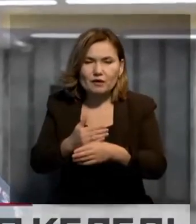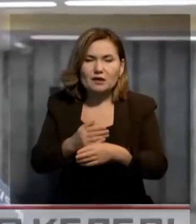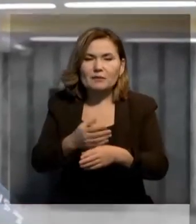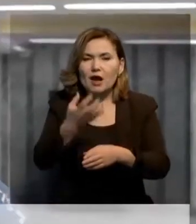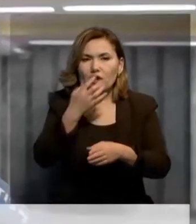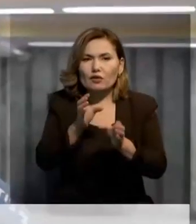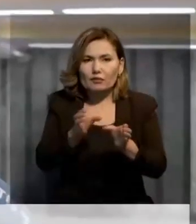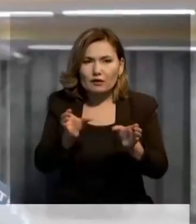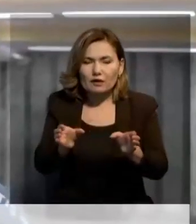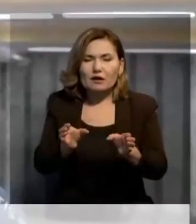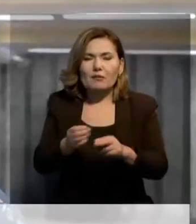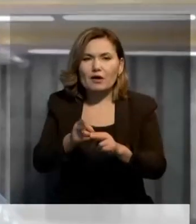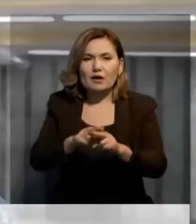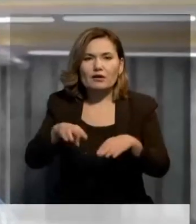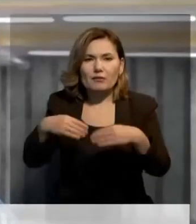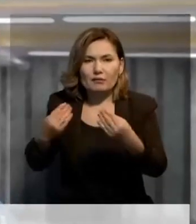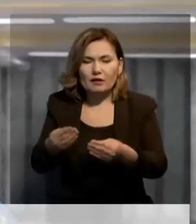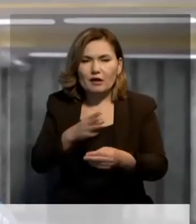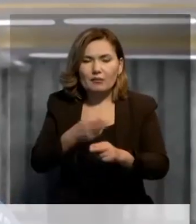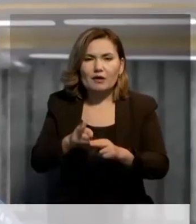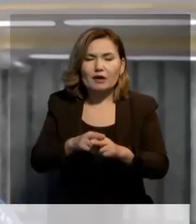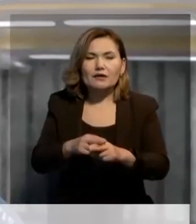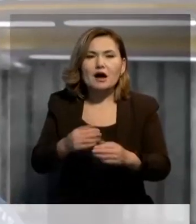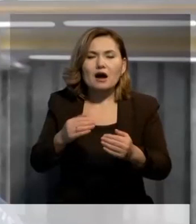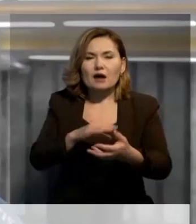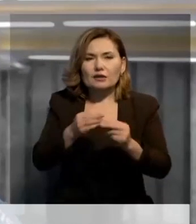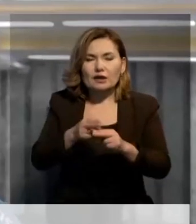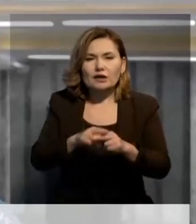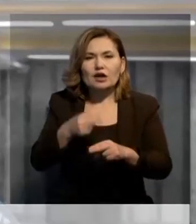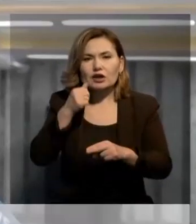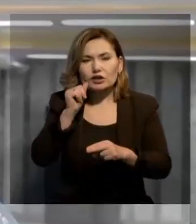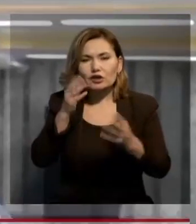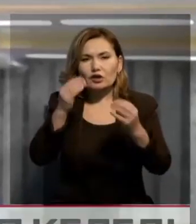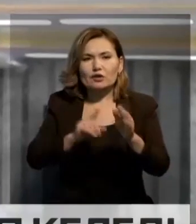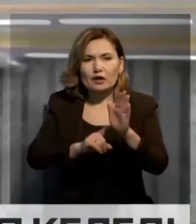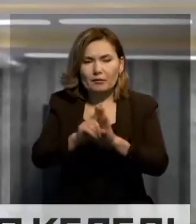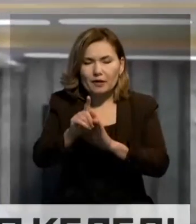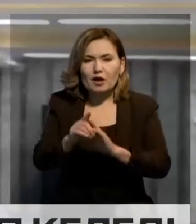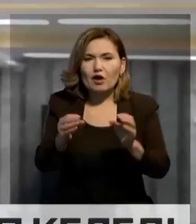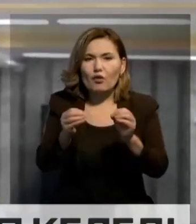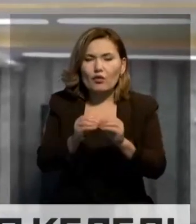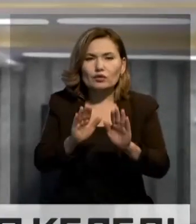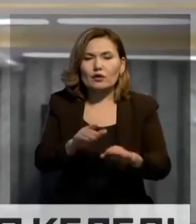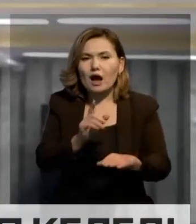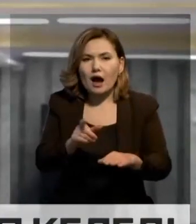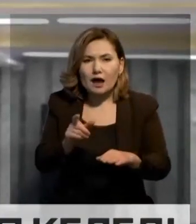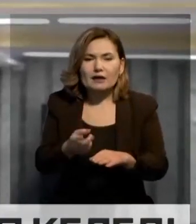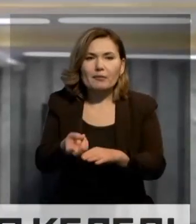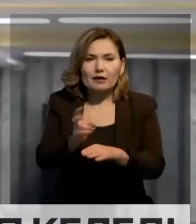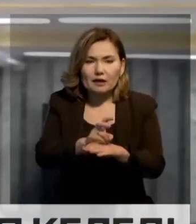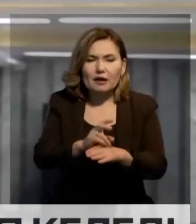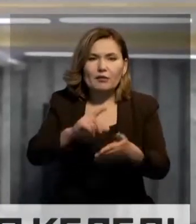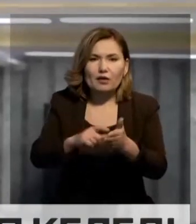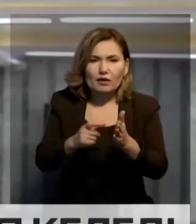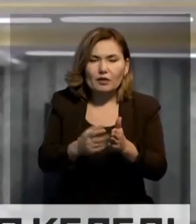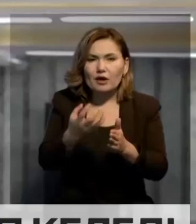Тұрғындар арасында жылыту пункттеріне келіп жатқандар өте аз. Кешегі күннен бері 10 шақты адам ғана келді. Біздің жылыту пункттеріміздің көбі